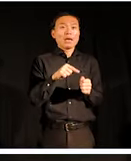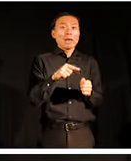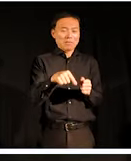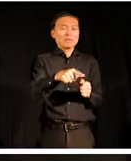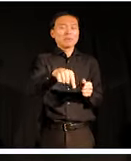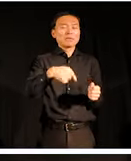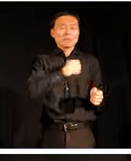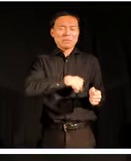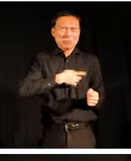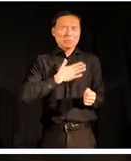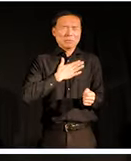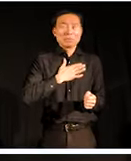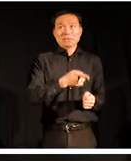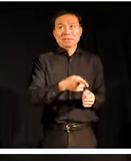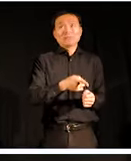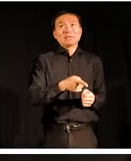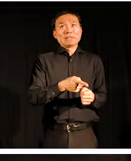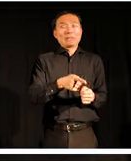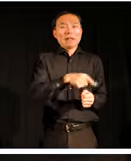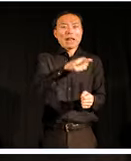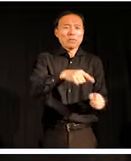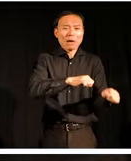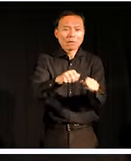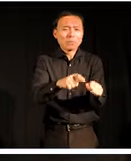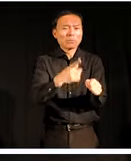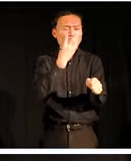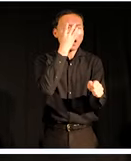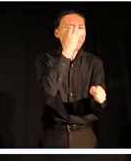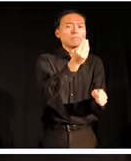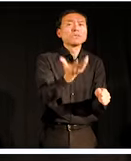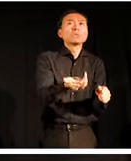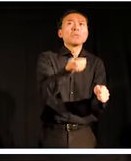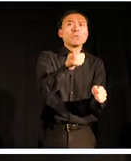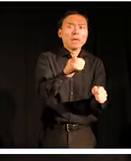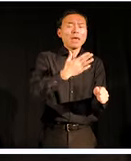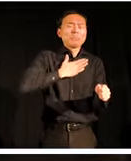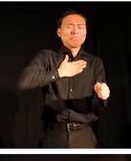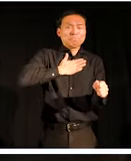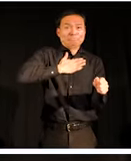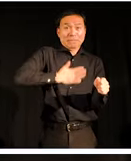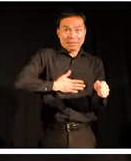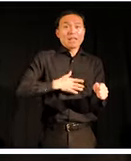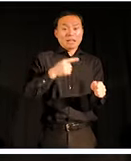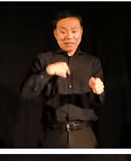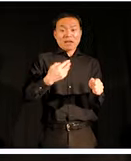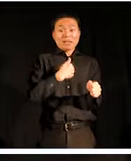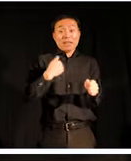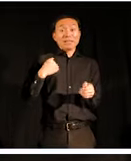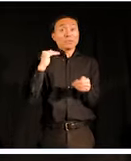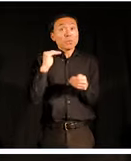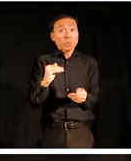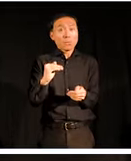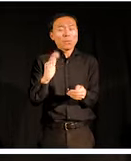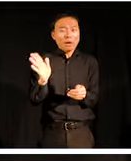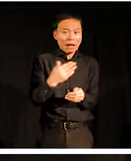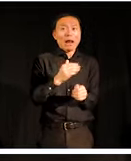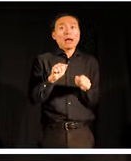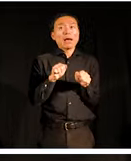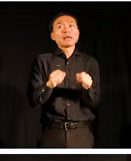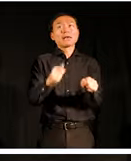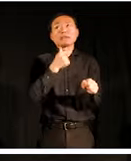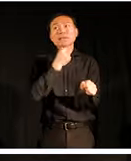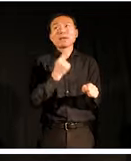するし彼らの活動を関心を持ちつつ知りながらやっぱりこう自分のできるところからまずはちょっとやっていこうかなっ